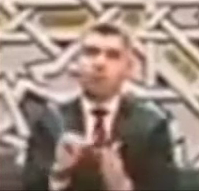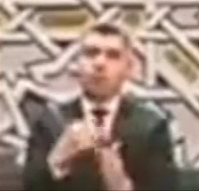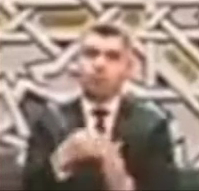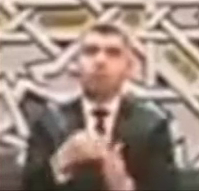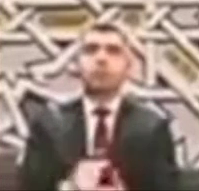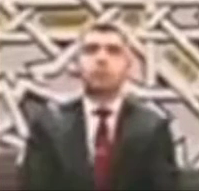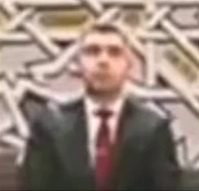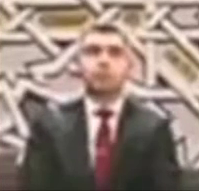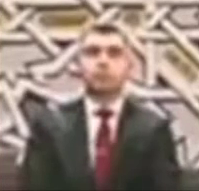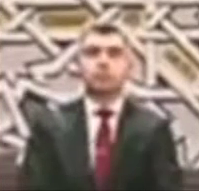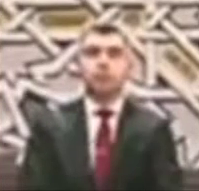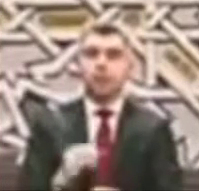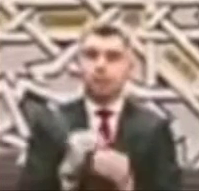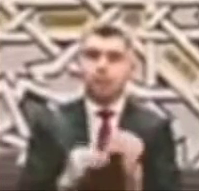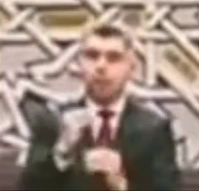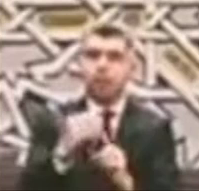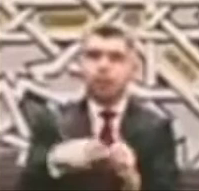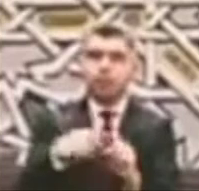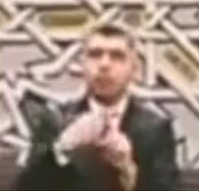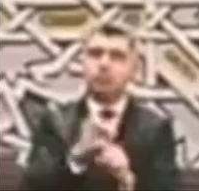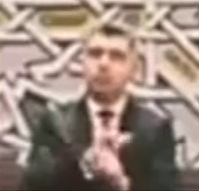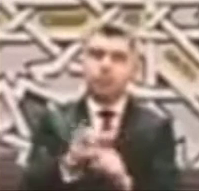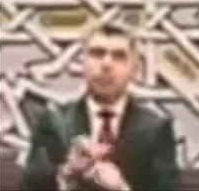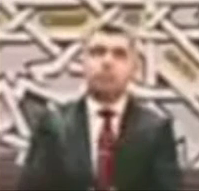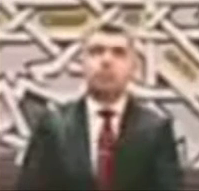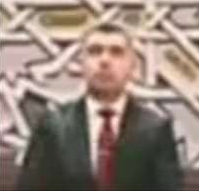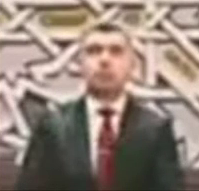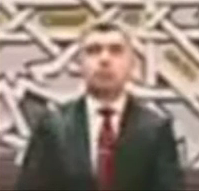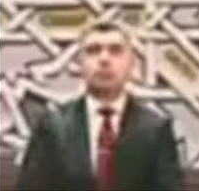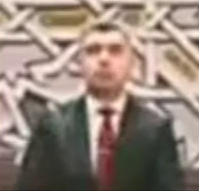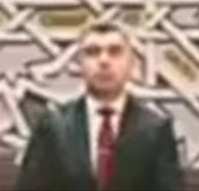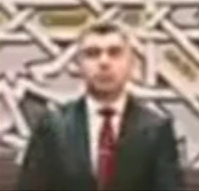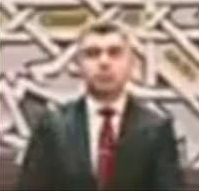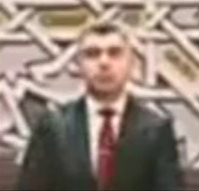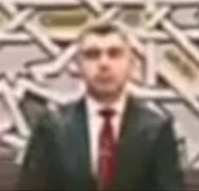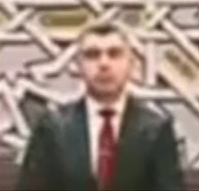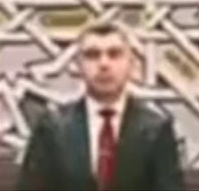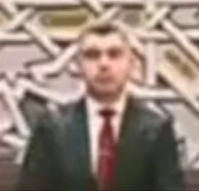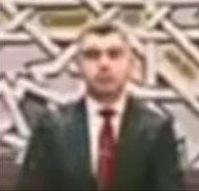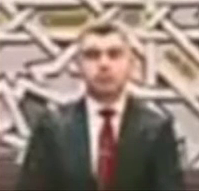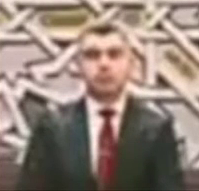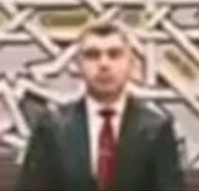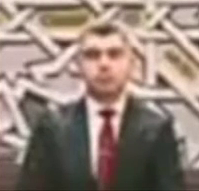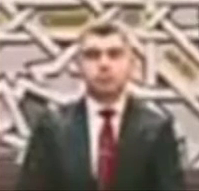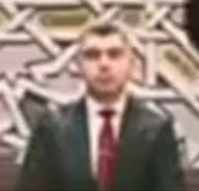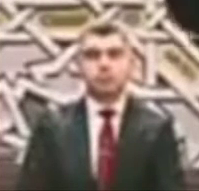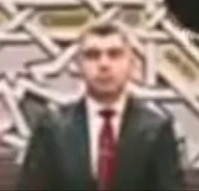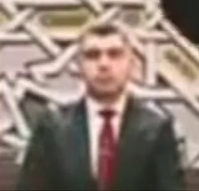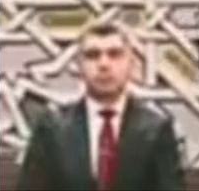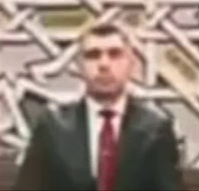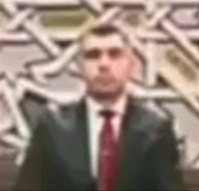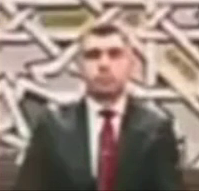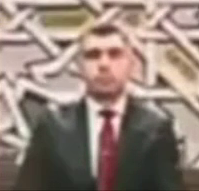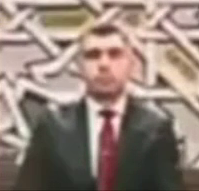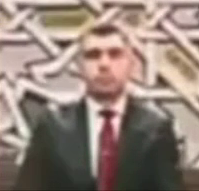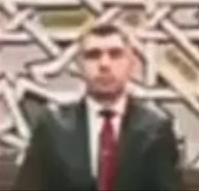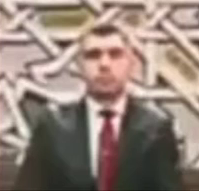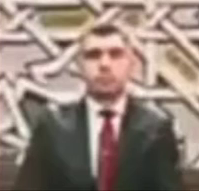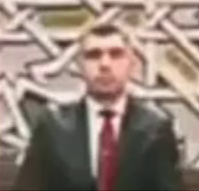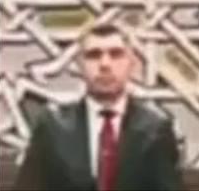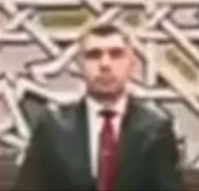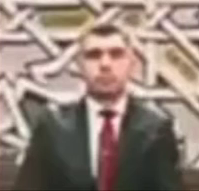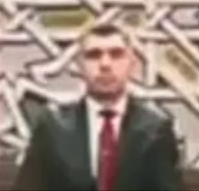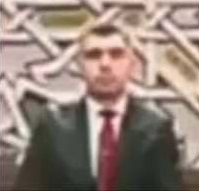ولا ما كتزيد ما كتنقص. جلس السيد عبد الدبي. اسالني واخ غوت اتشد